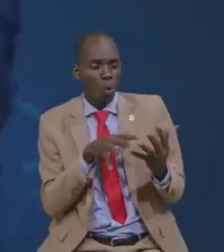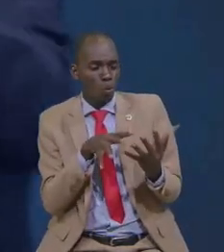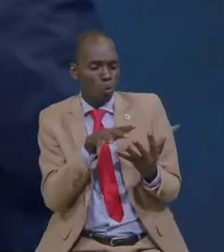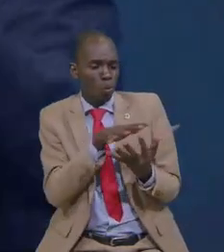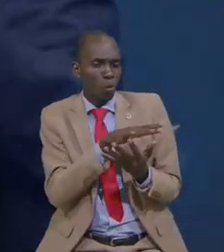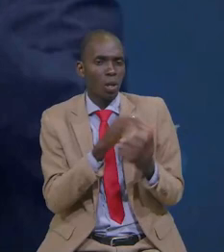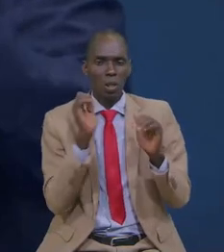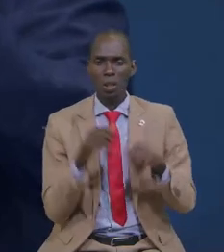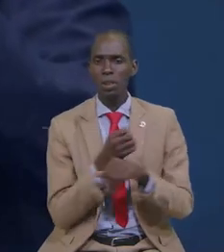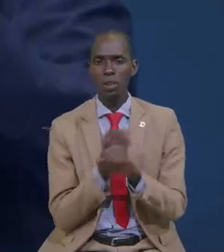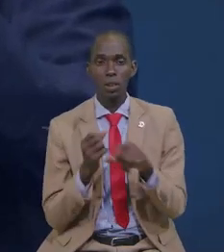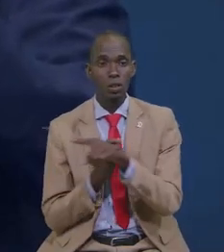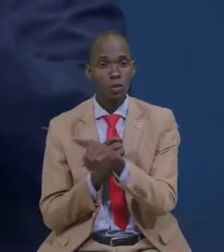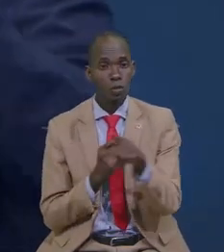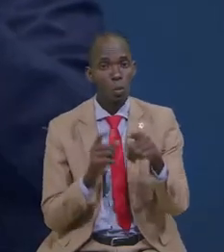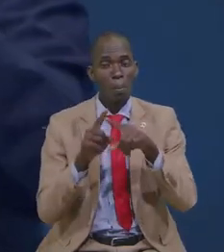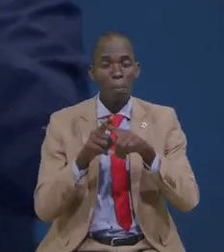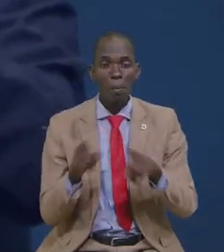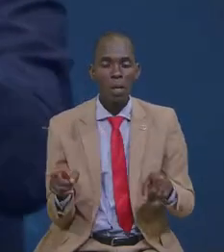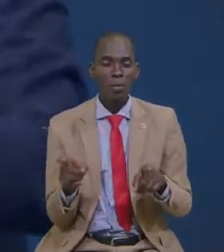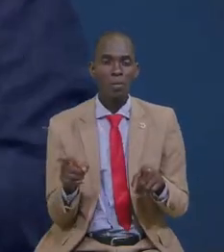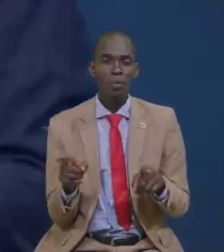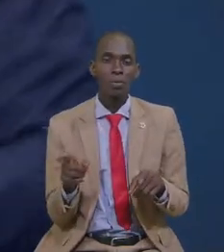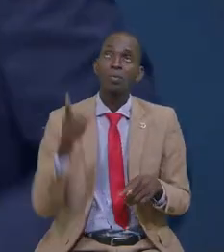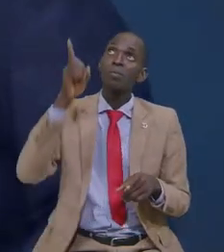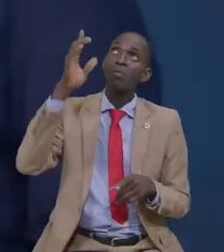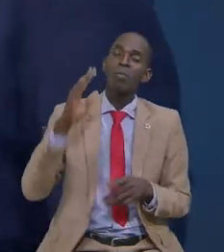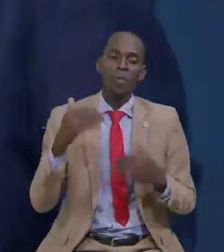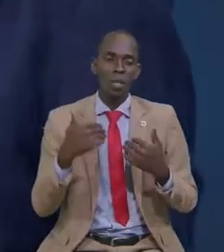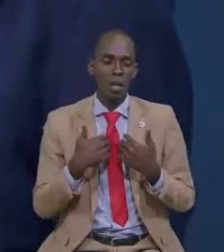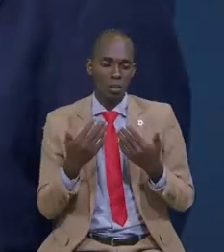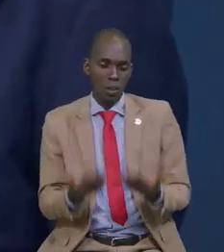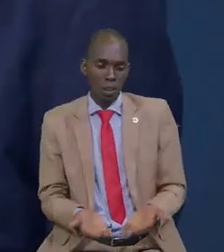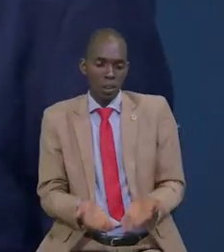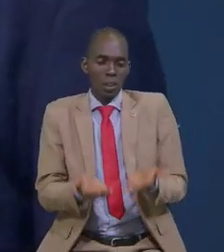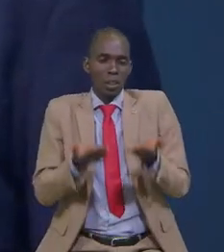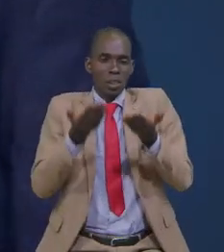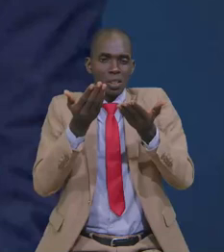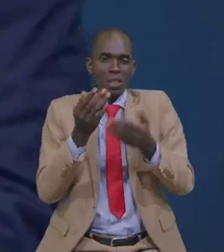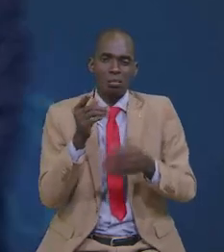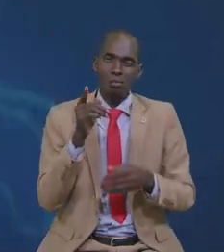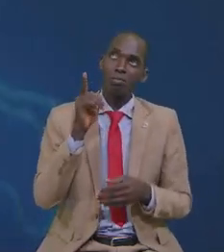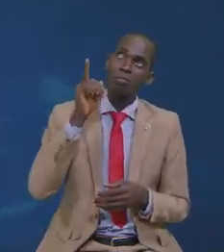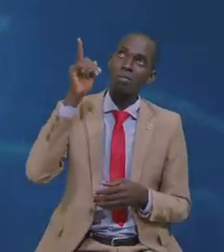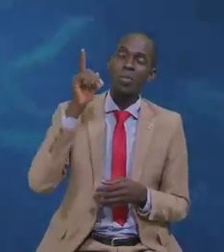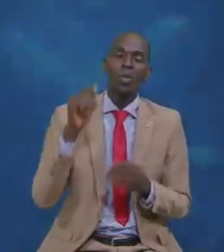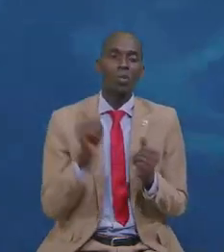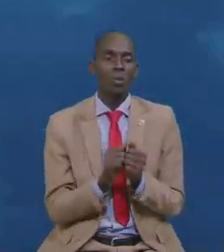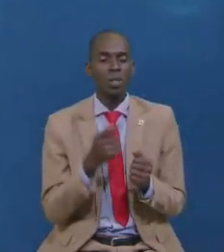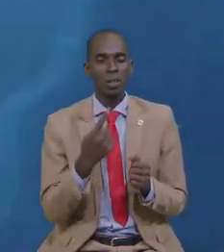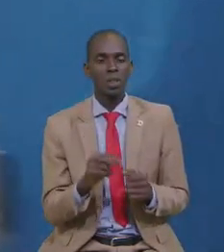futur, aucun ne peut vous sauver, mais Dieu. Mais Dieu l'a élevé par sa